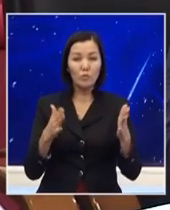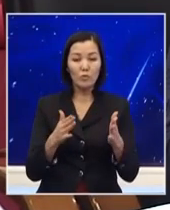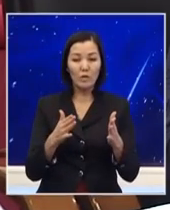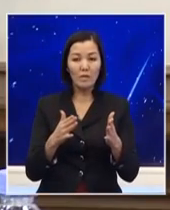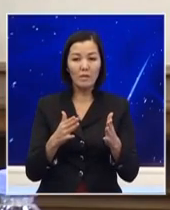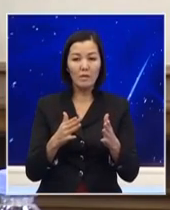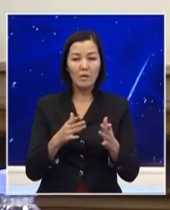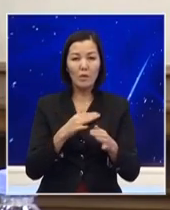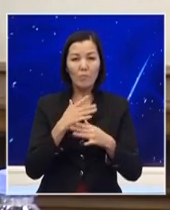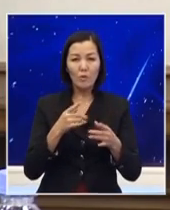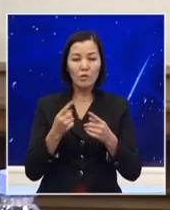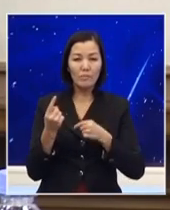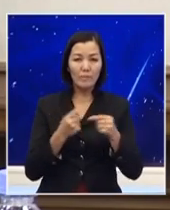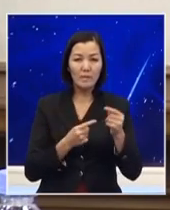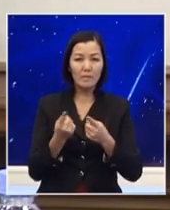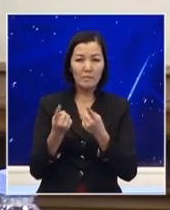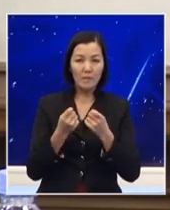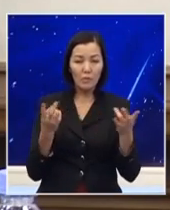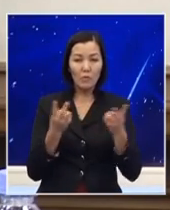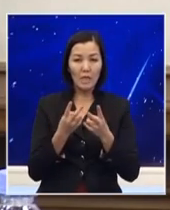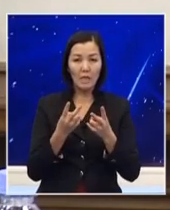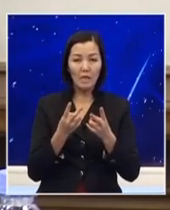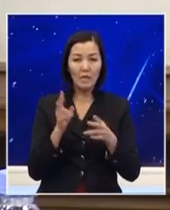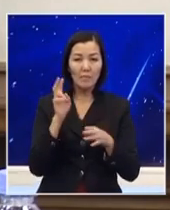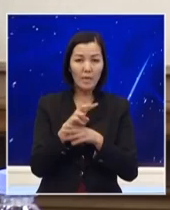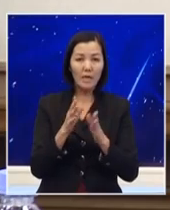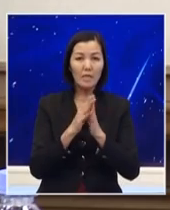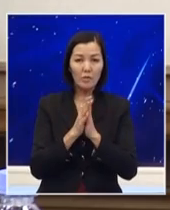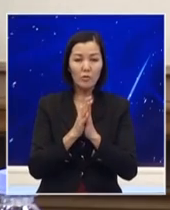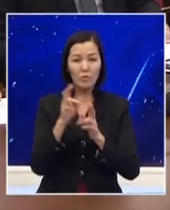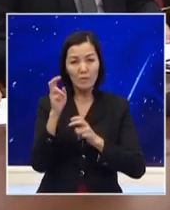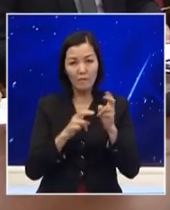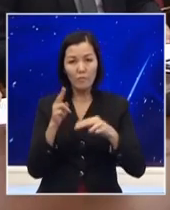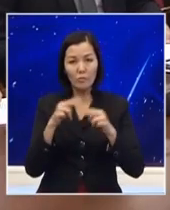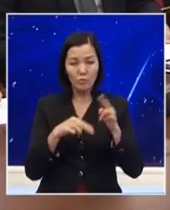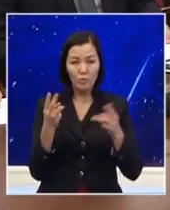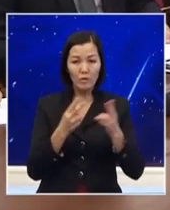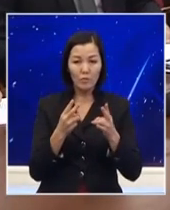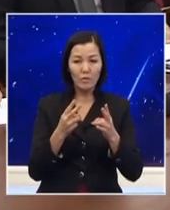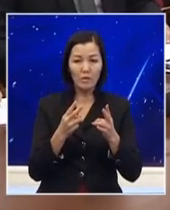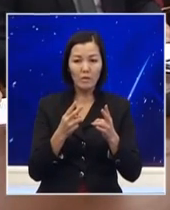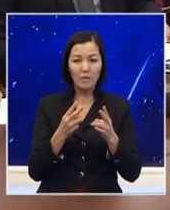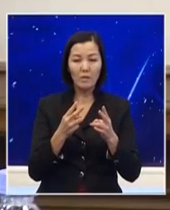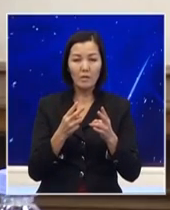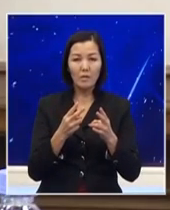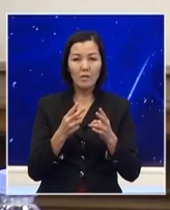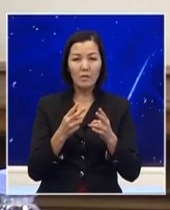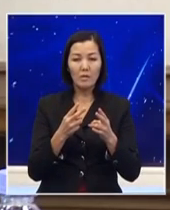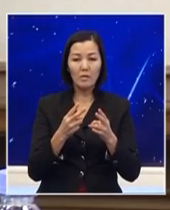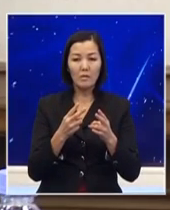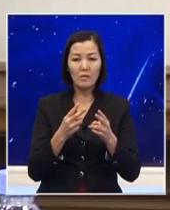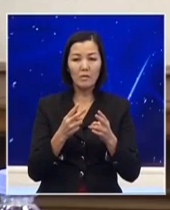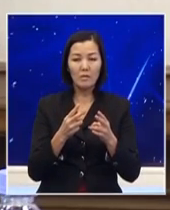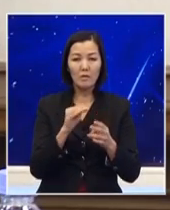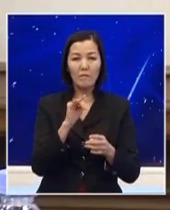Больше бизнесменами работать, чтобы приходили к тебе, вкладывали, заводы строили, фабрики строили. То, что Marvin Food расширяется,